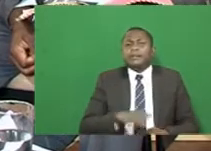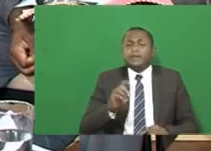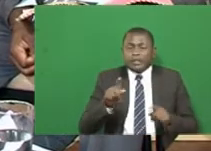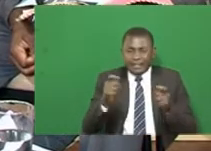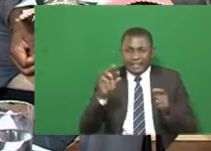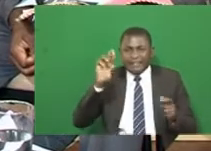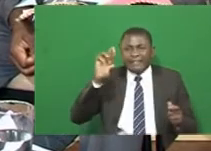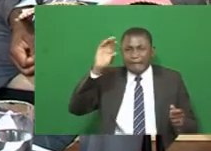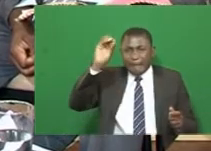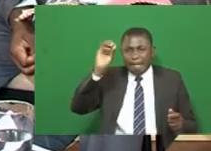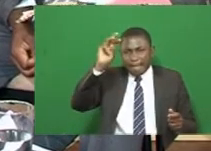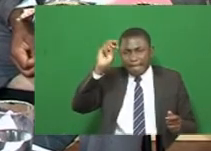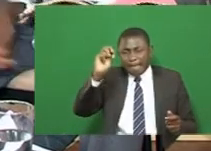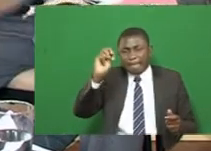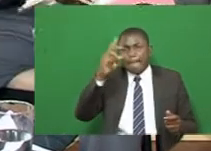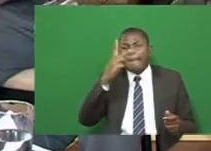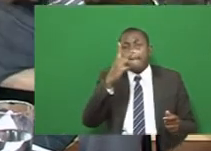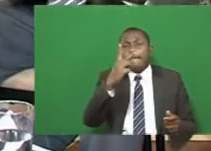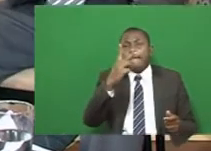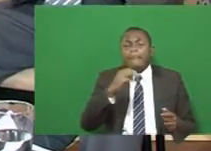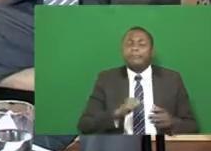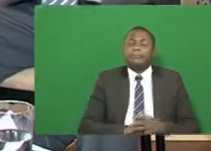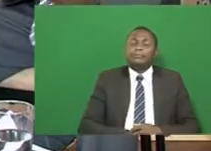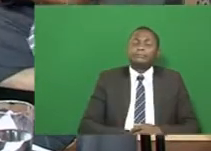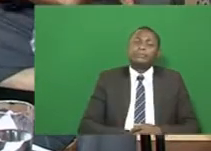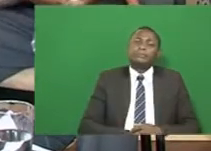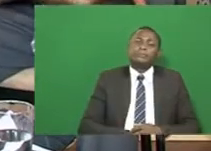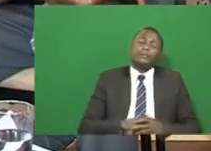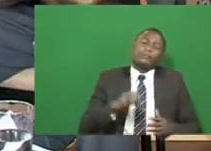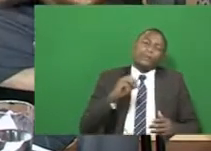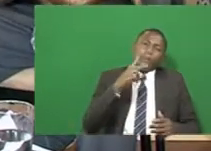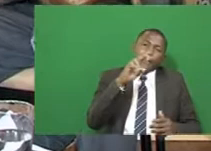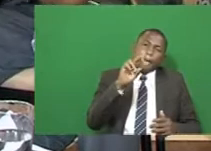pana Roma 2. Alright.